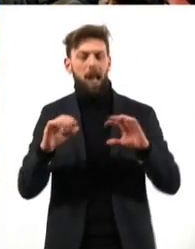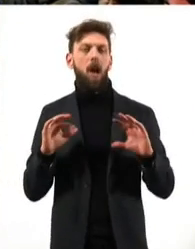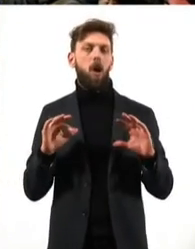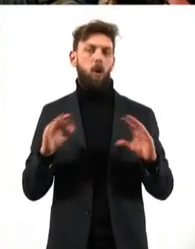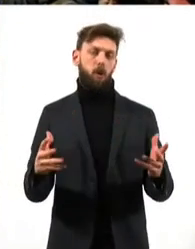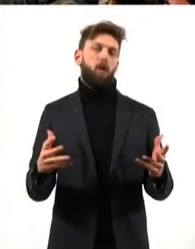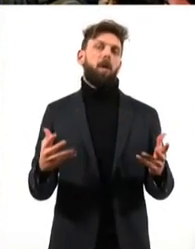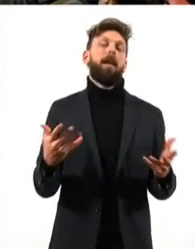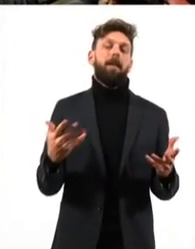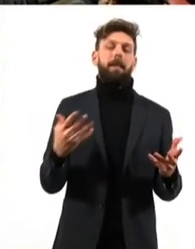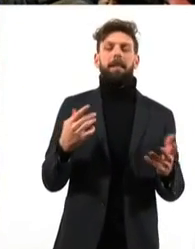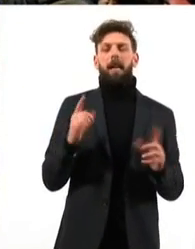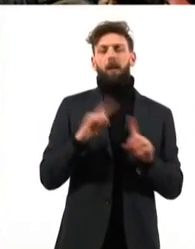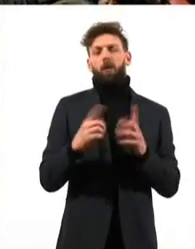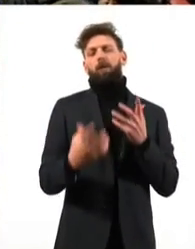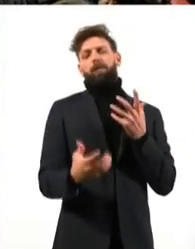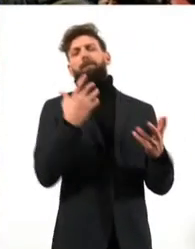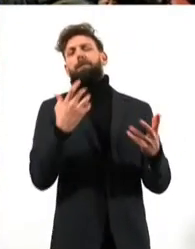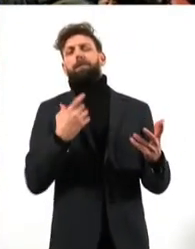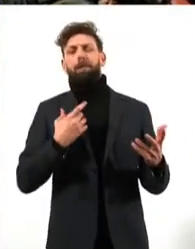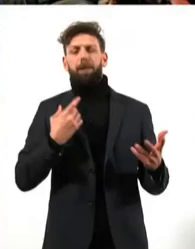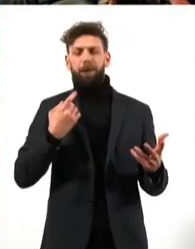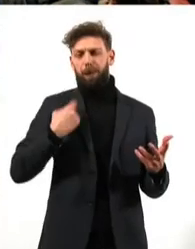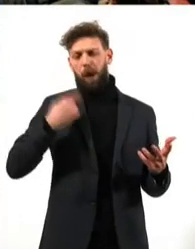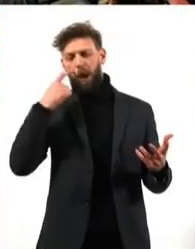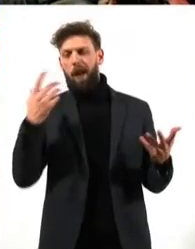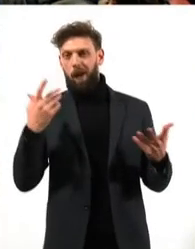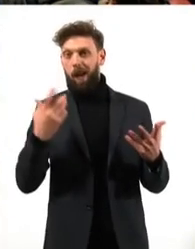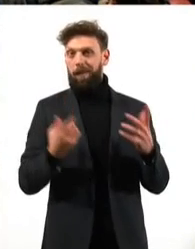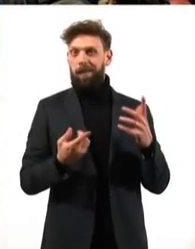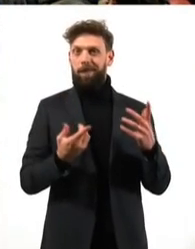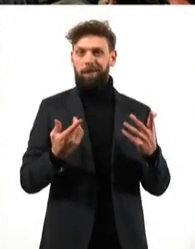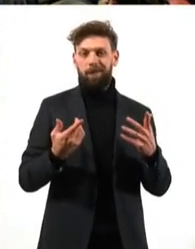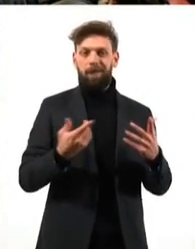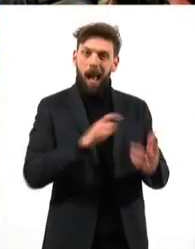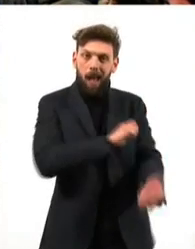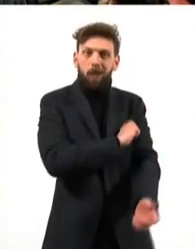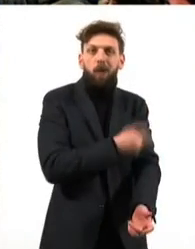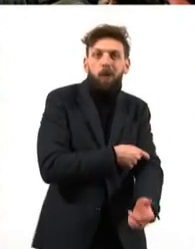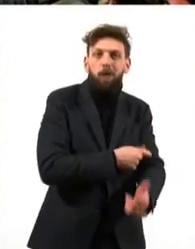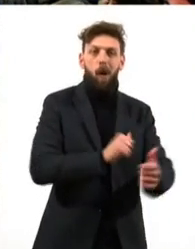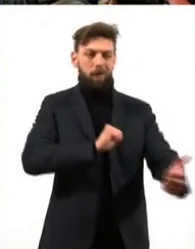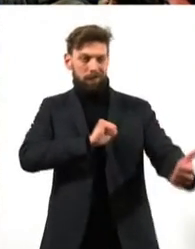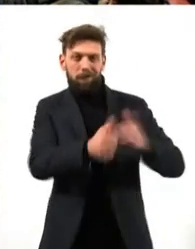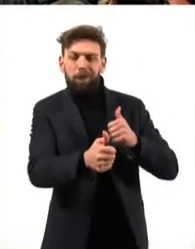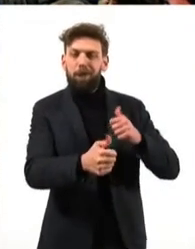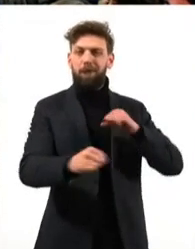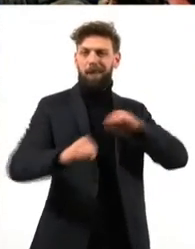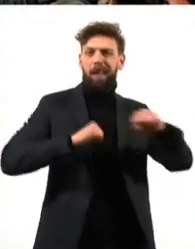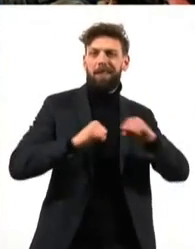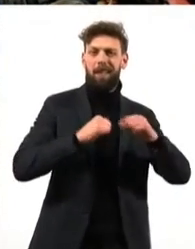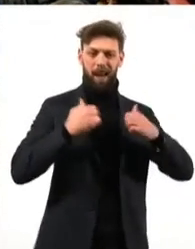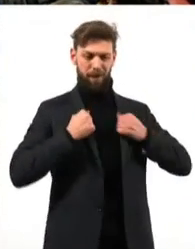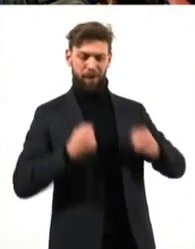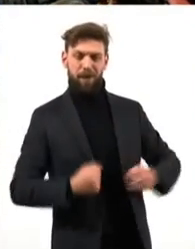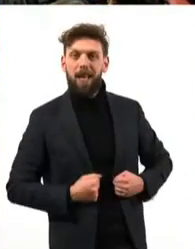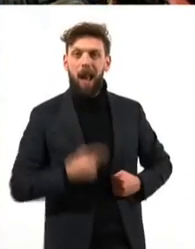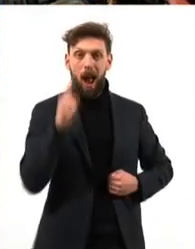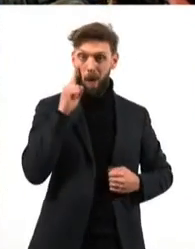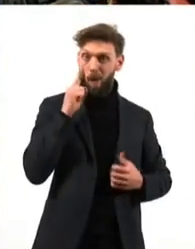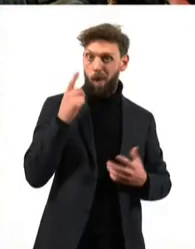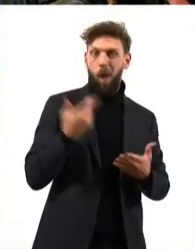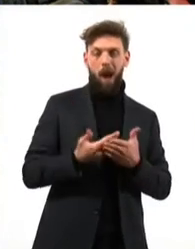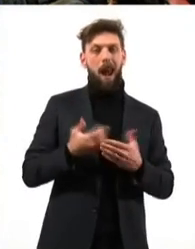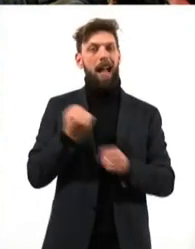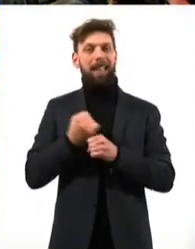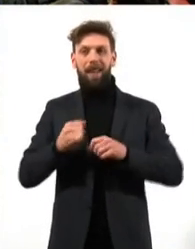m'interpelle et qui est extrêmement intéressant. C'est le sport, c'est l'activité physique, puisque c'est dans le sport qu'on apprend à travailler en équipe. C'est dans le sport qu'on apprend aussi